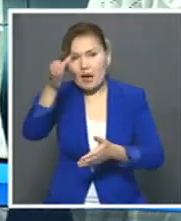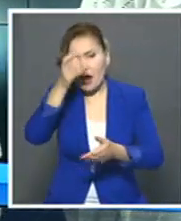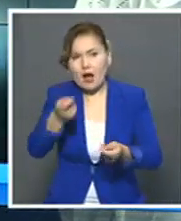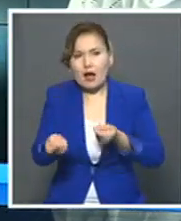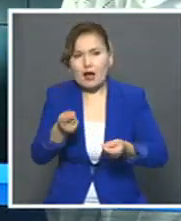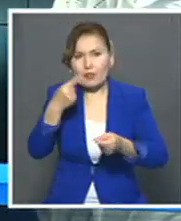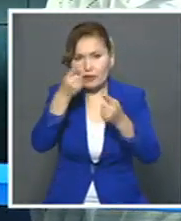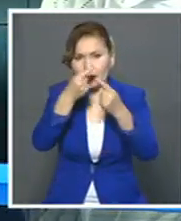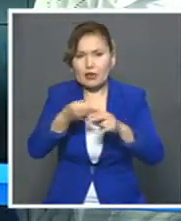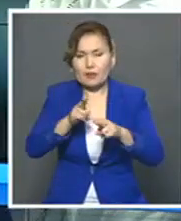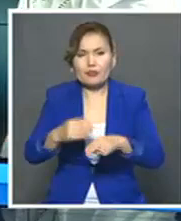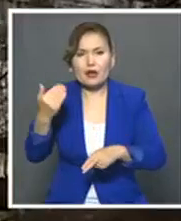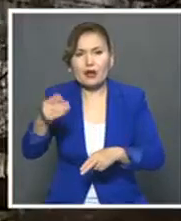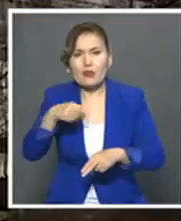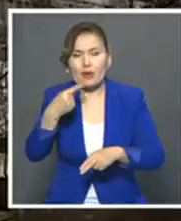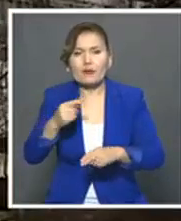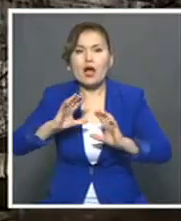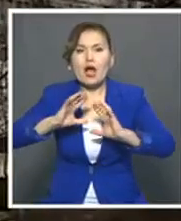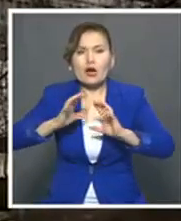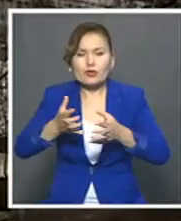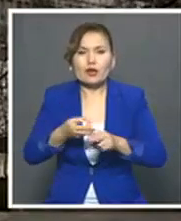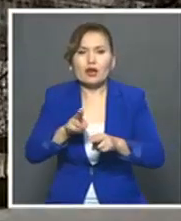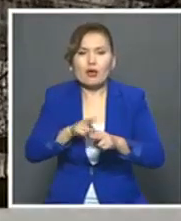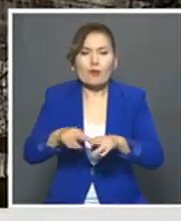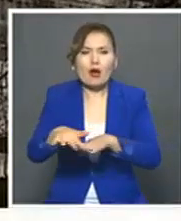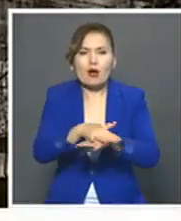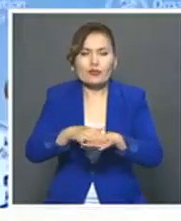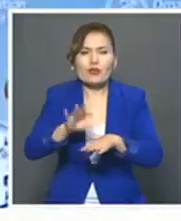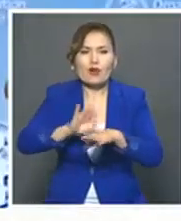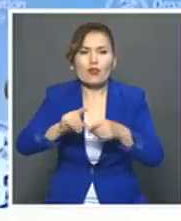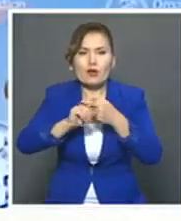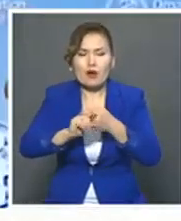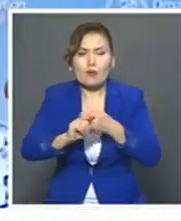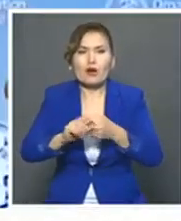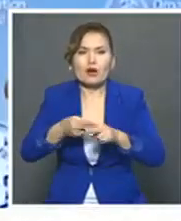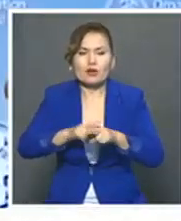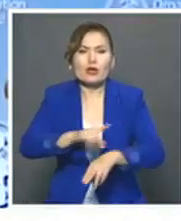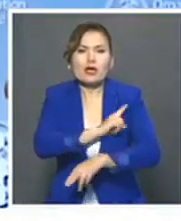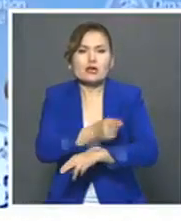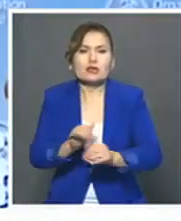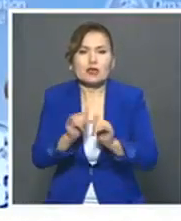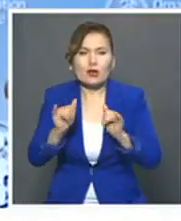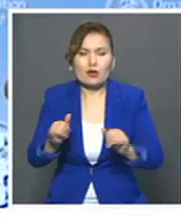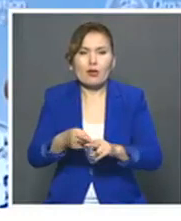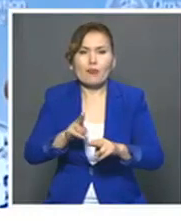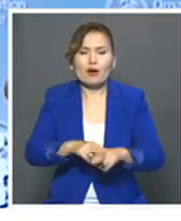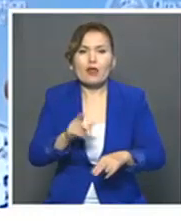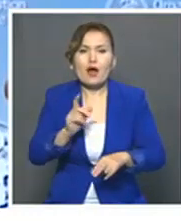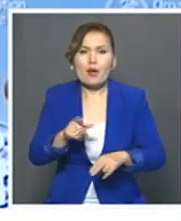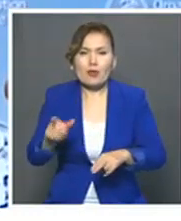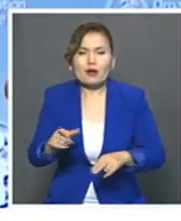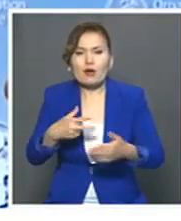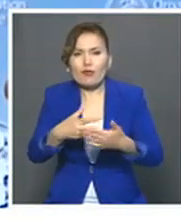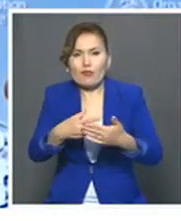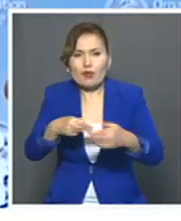Свамината мәлімдеді. Оның сөзінше жер шарында тұтас қауымдар үшін вирусқа тест қол жетімсіз болып отыр. Сондықтан жұқтырғандардың барлығы бірдей